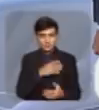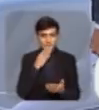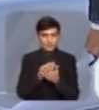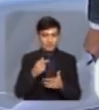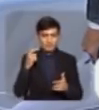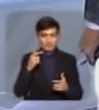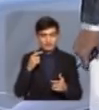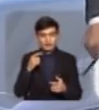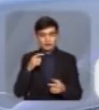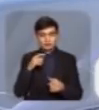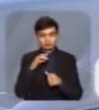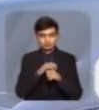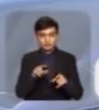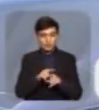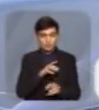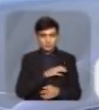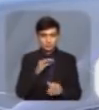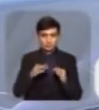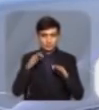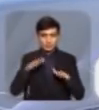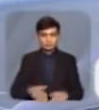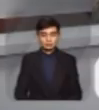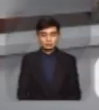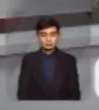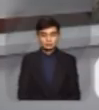угрозы. Из зала суда репортаж Людмилы Батюшкиной.